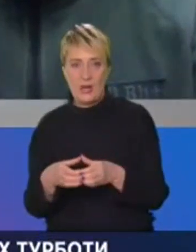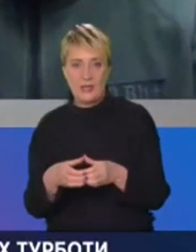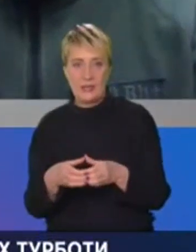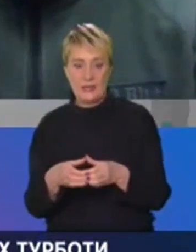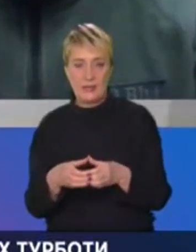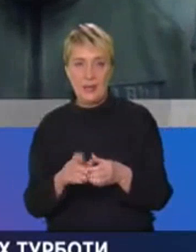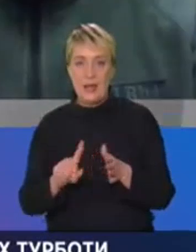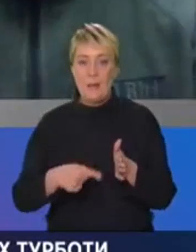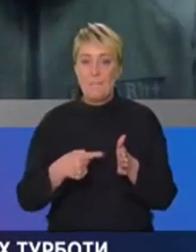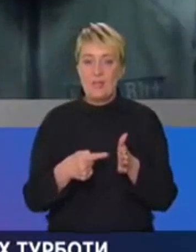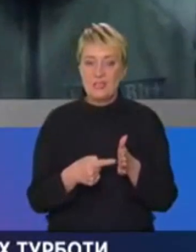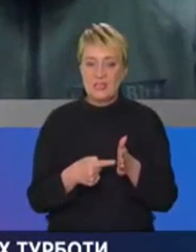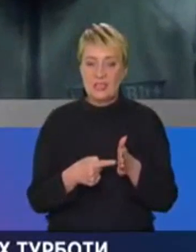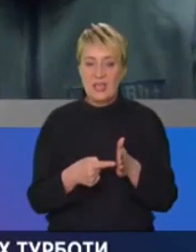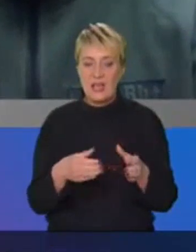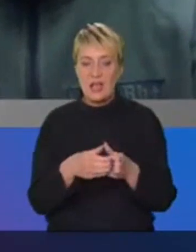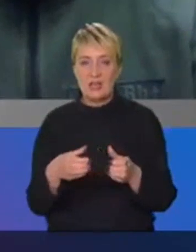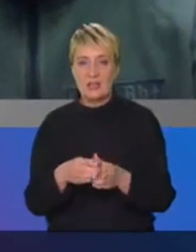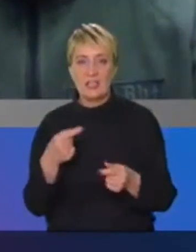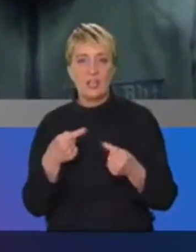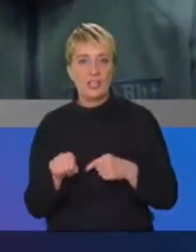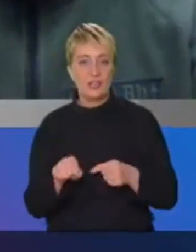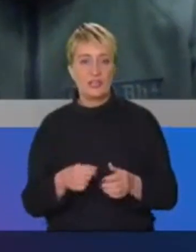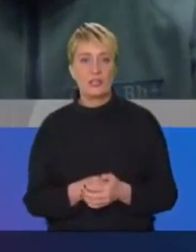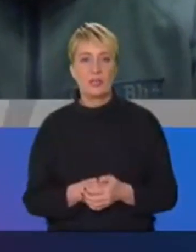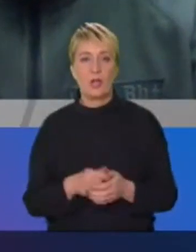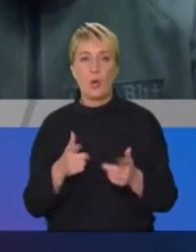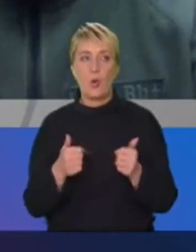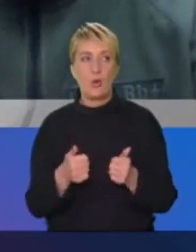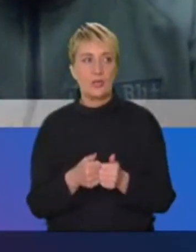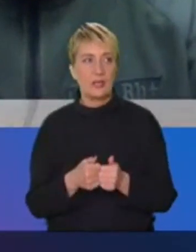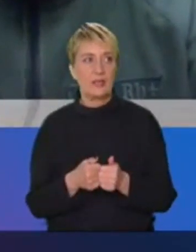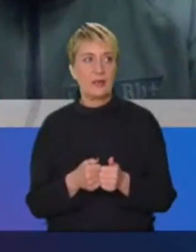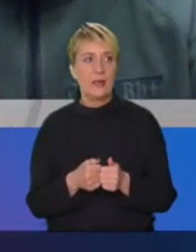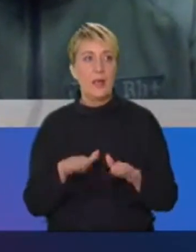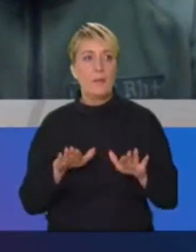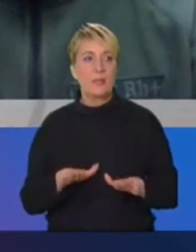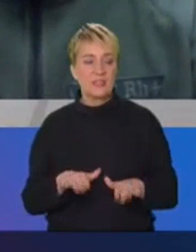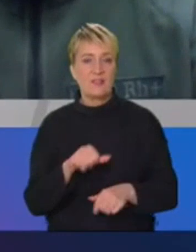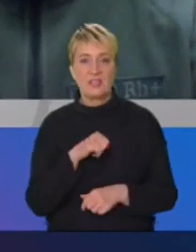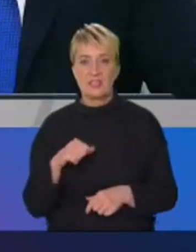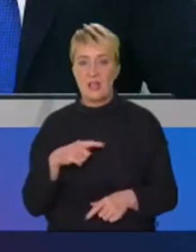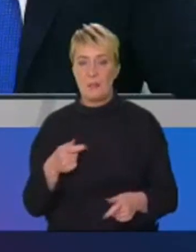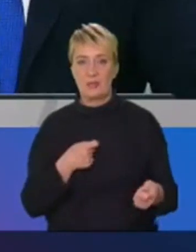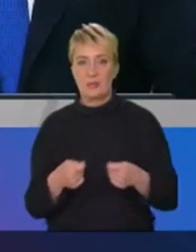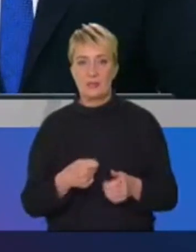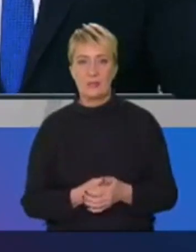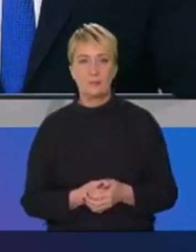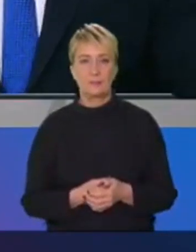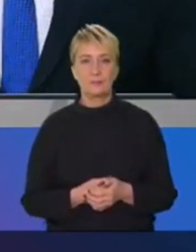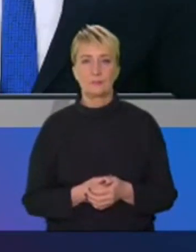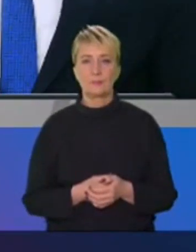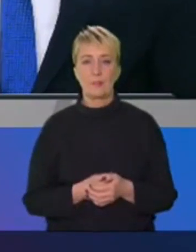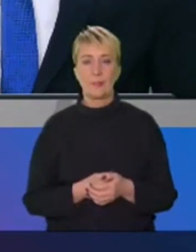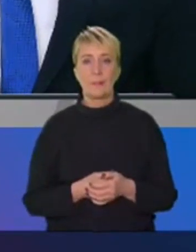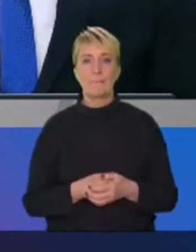раді чи інших, скажімо, органах місцевого самоврядування. Про Добробати мені розкажіть, будь ласка,